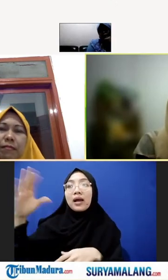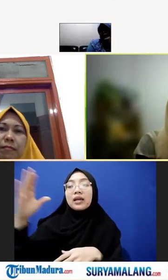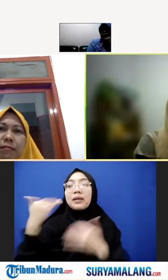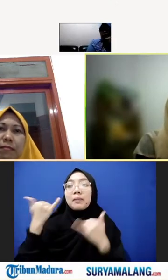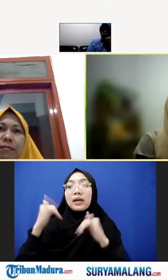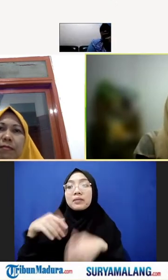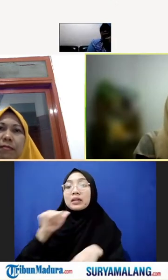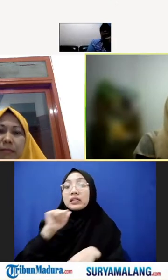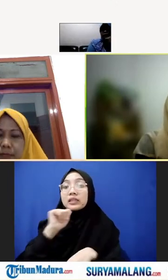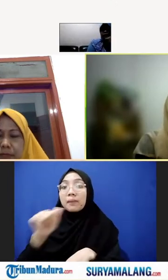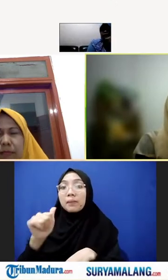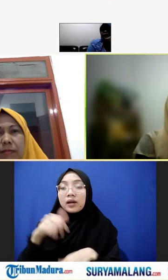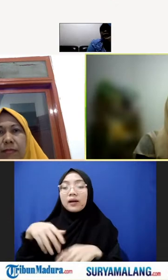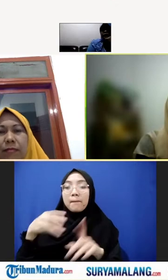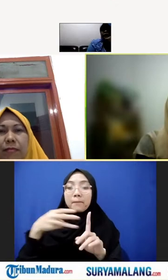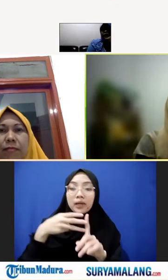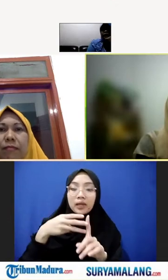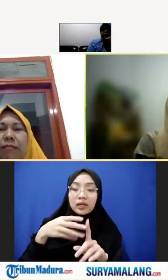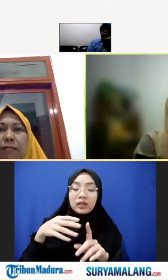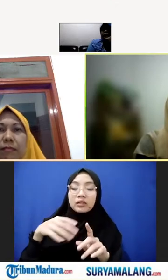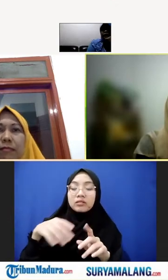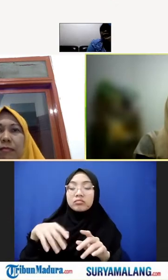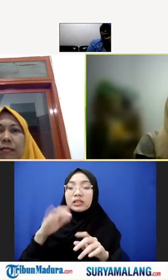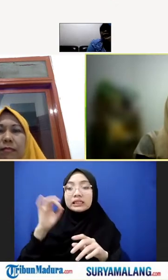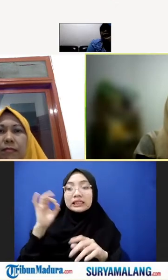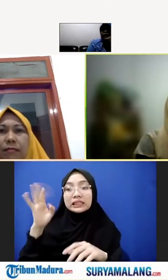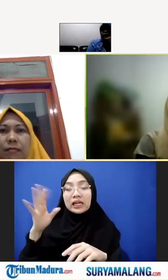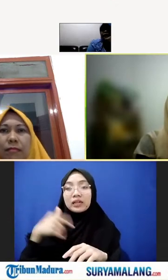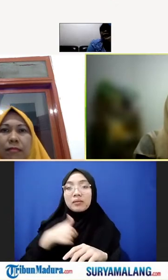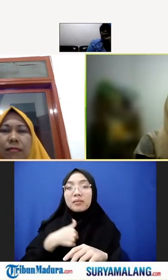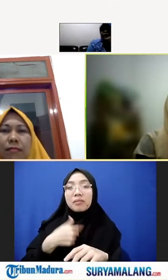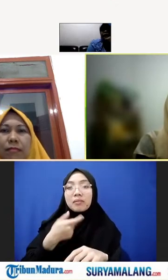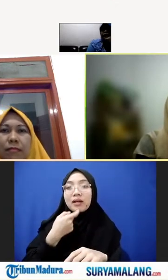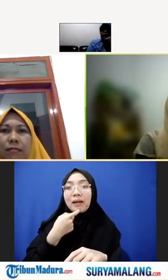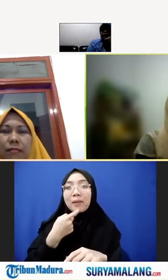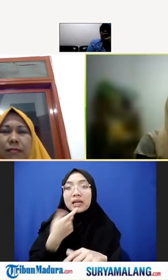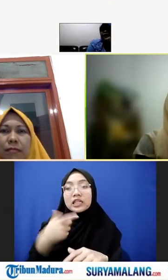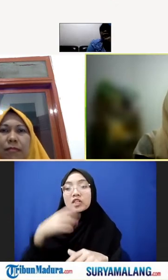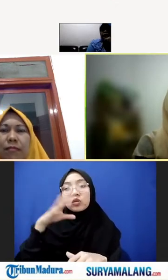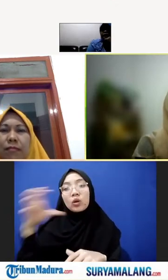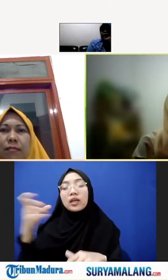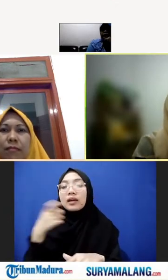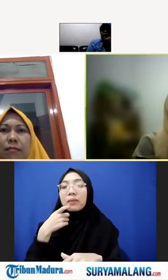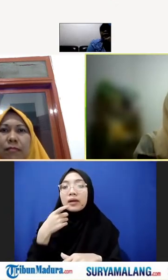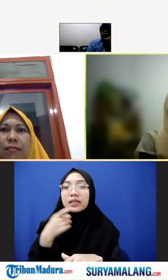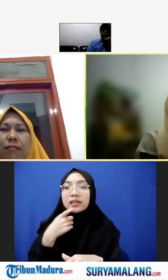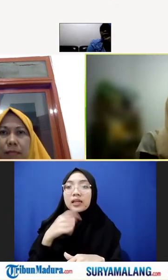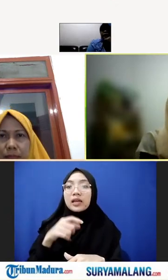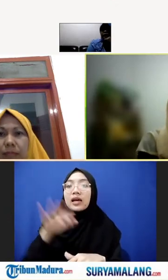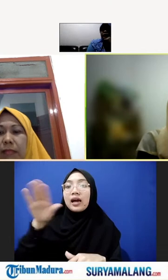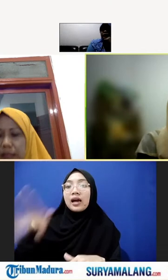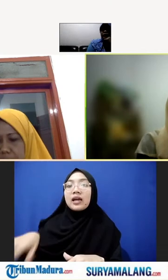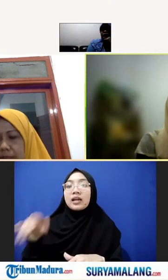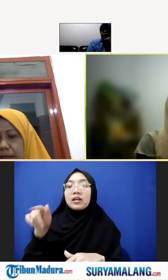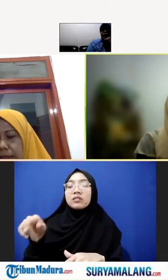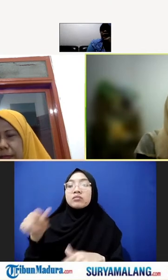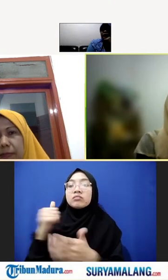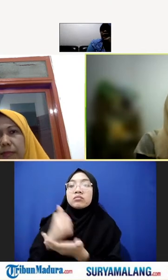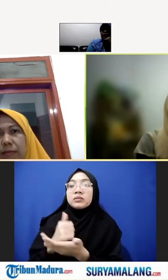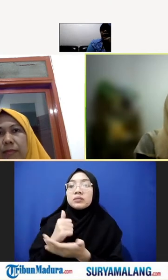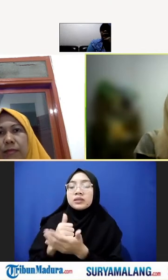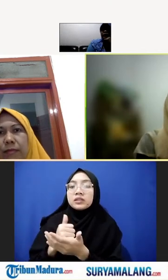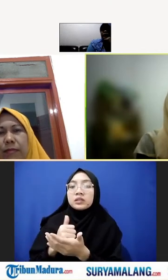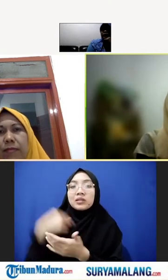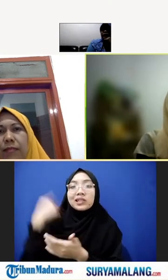siapa, siang kita mau ngapain, sore kita mau ngapain. Jadi anak nggak selalu